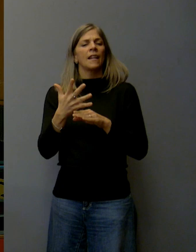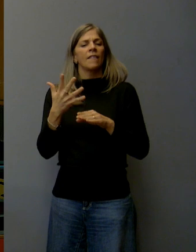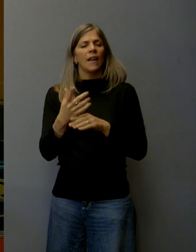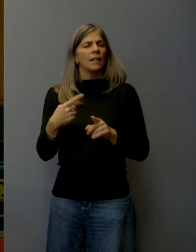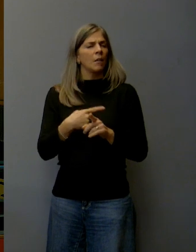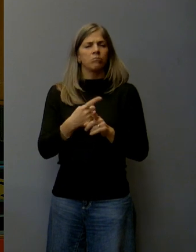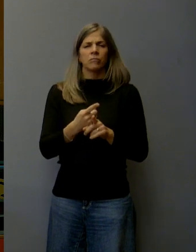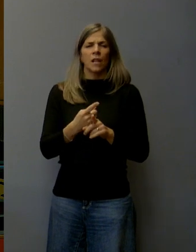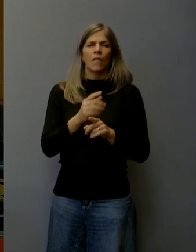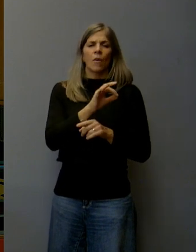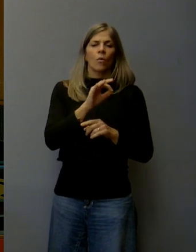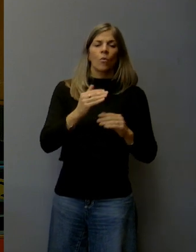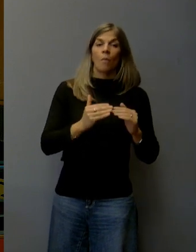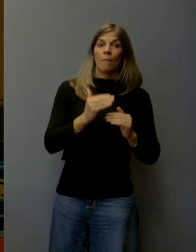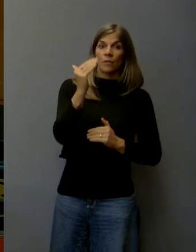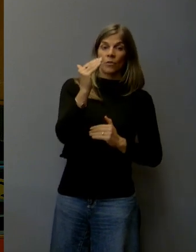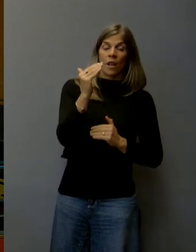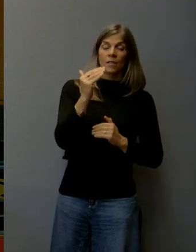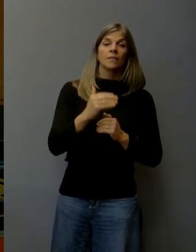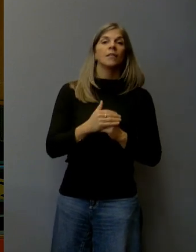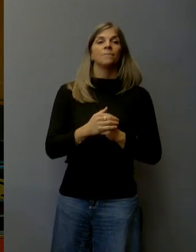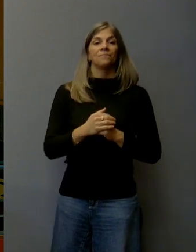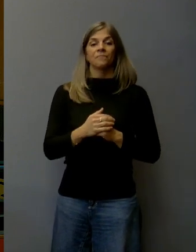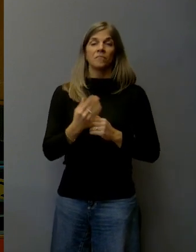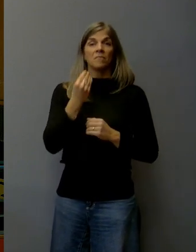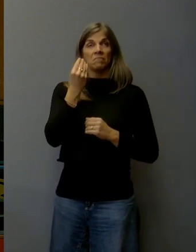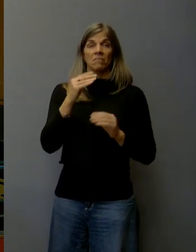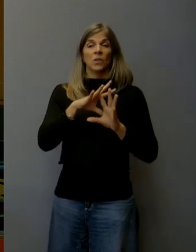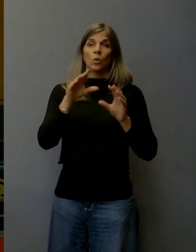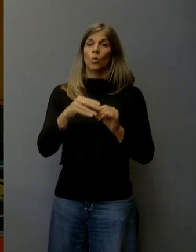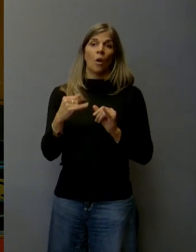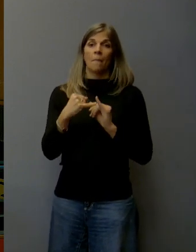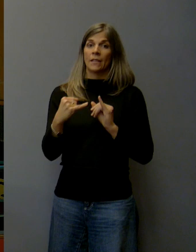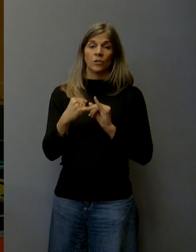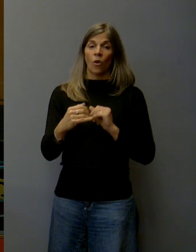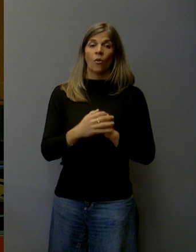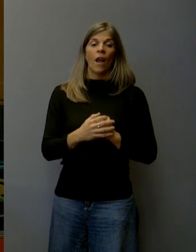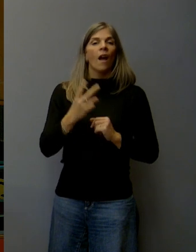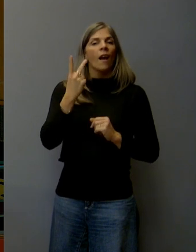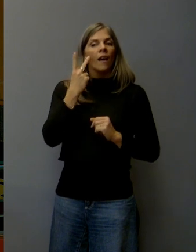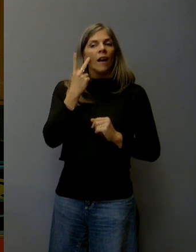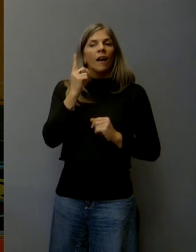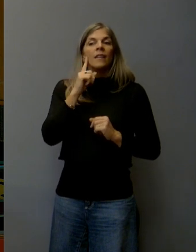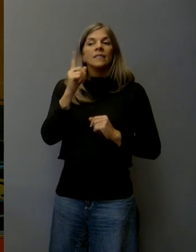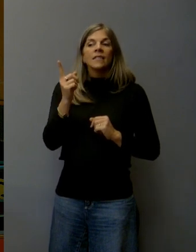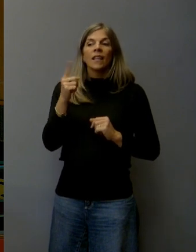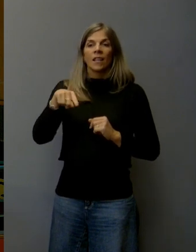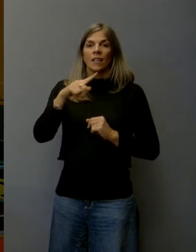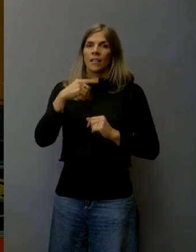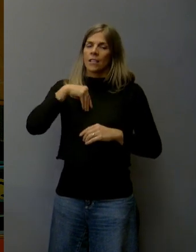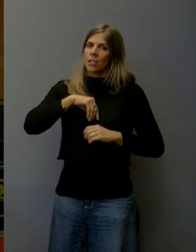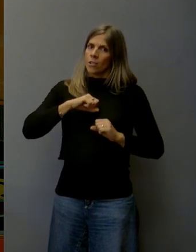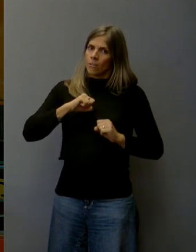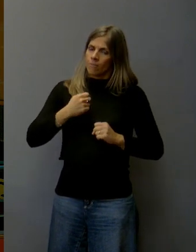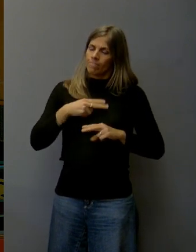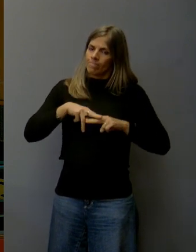di qualcuno della maggioranza Quindi ritengo giusto una mezz'oretta se riusciamo a resistere a resistere poi